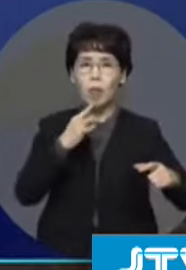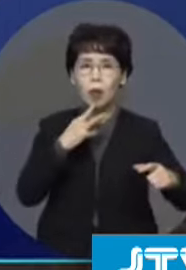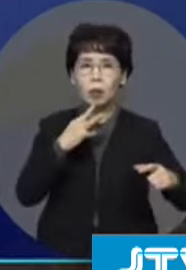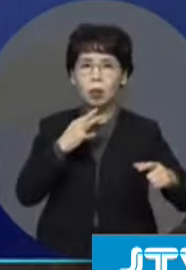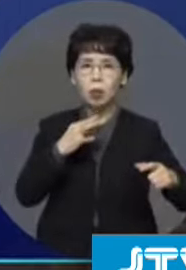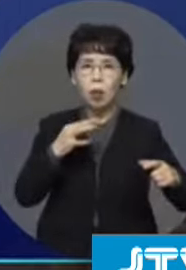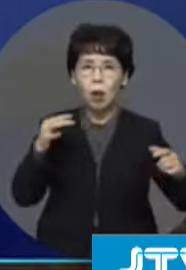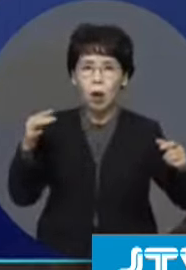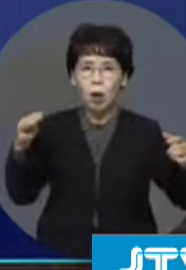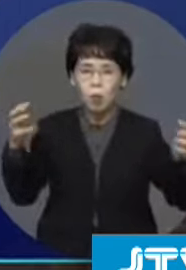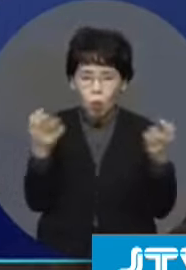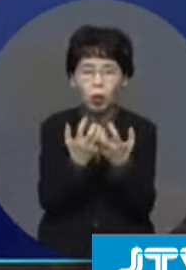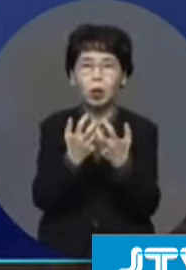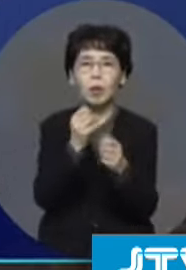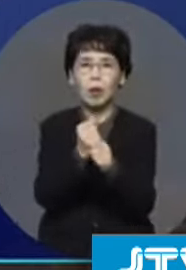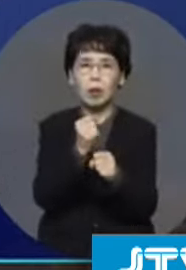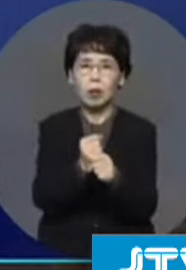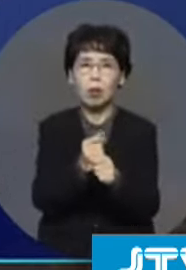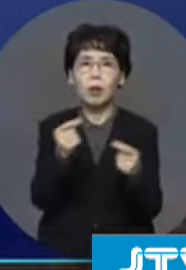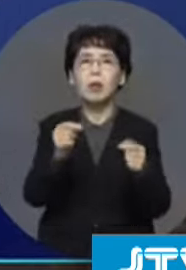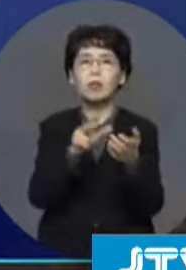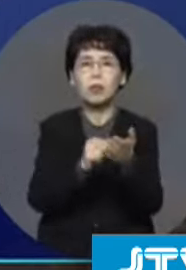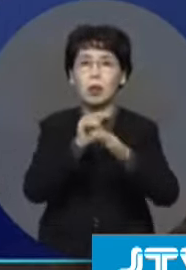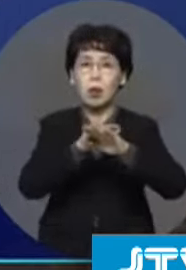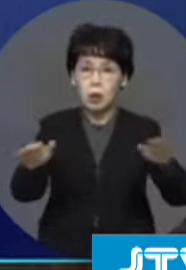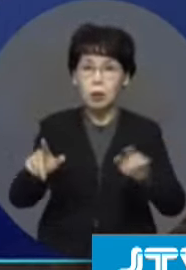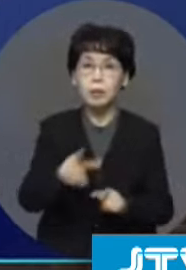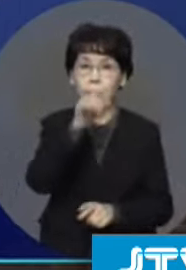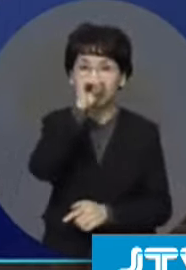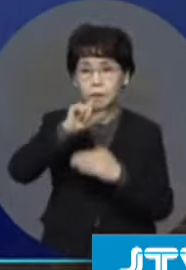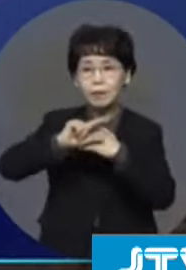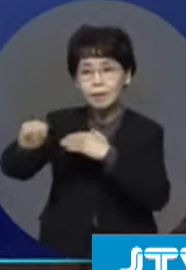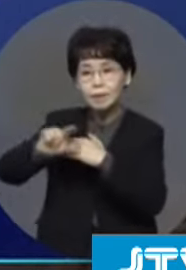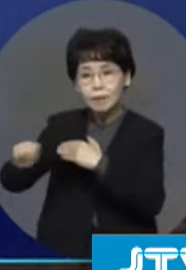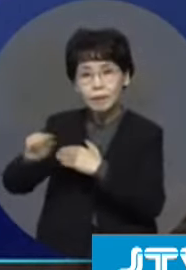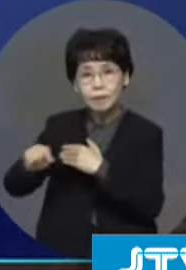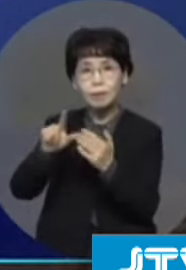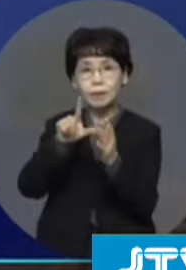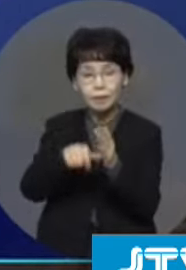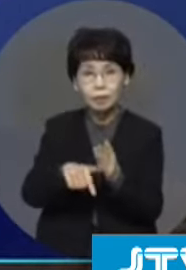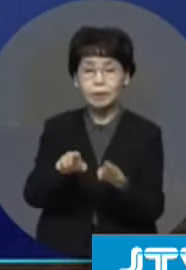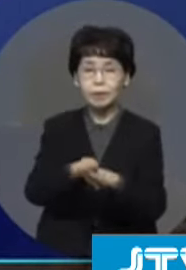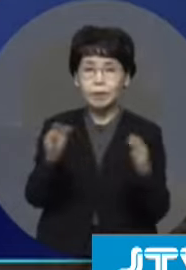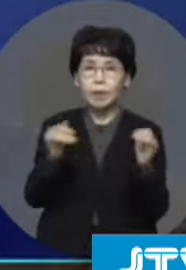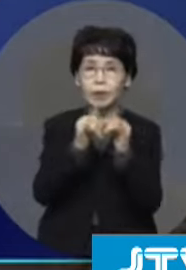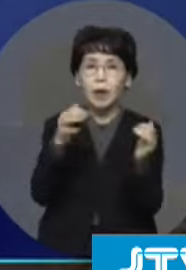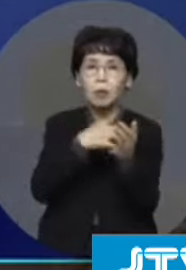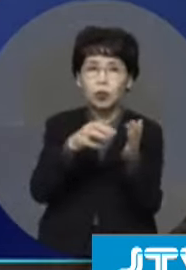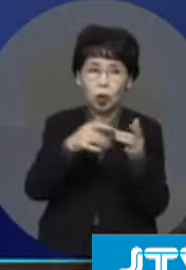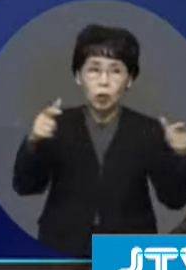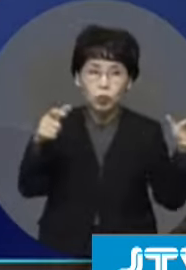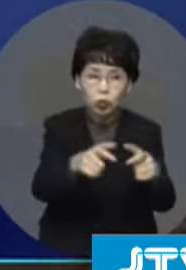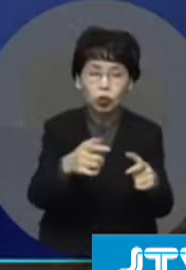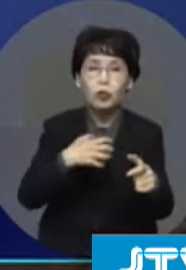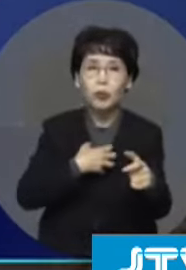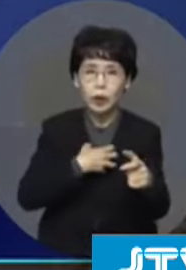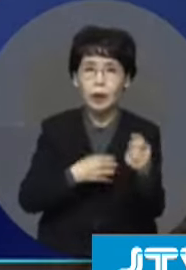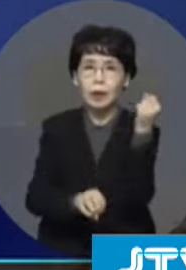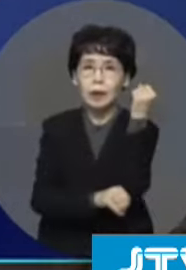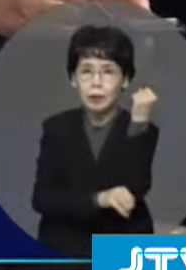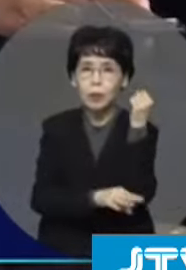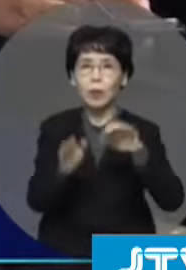초래합니다. 과잉 경쟁을 해소하고 살기 좋은 지방시대를 열어서 인구 위기의